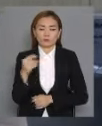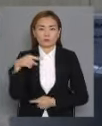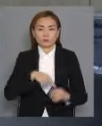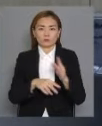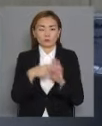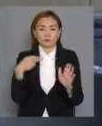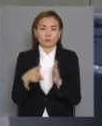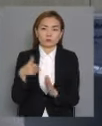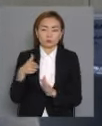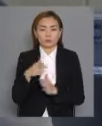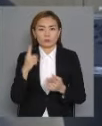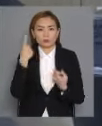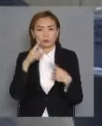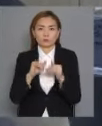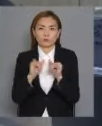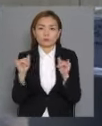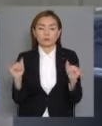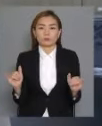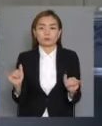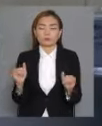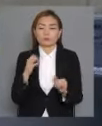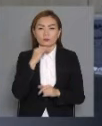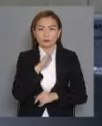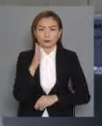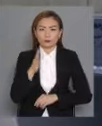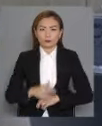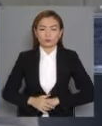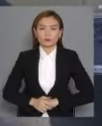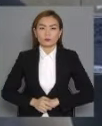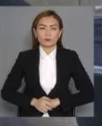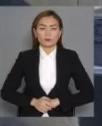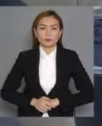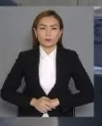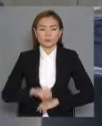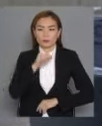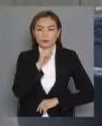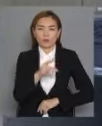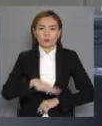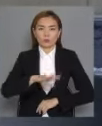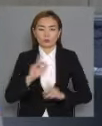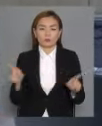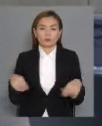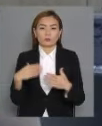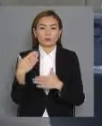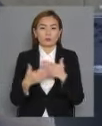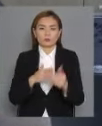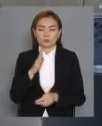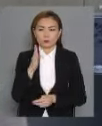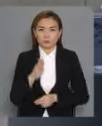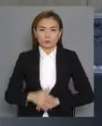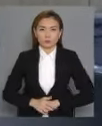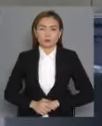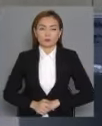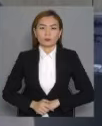туындайтын инновациялық проекттерде көп болады деген ойдамын. Және де сол арқылы біздің еліміз алға дамуына бір септігін тигізеді